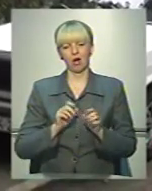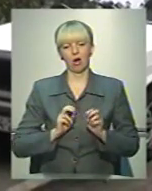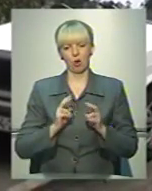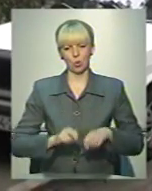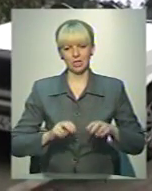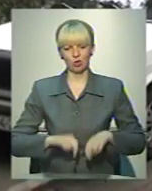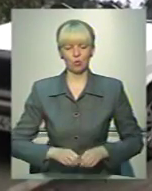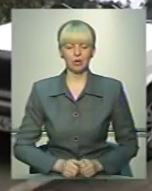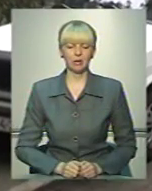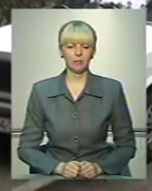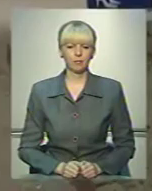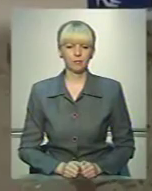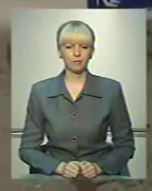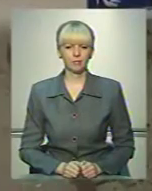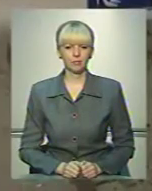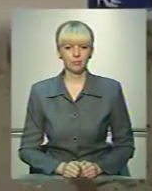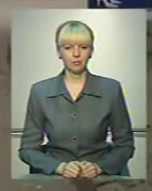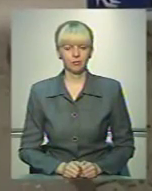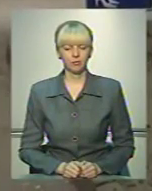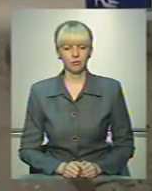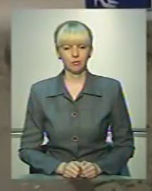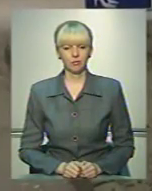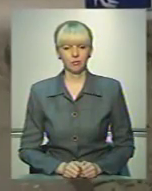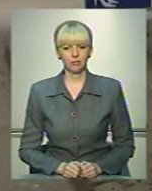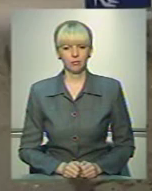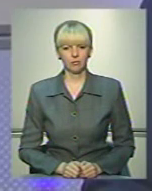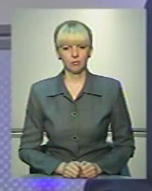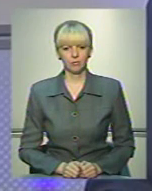розслідування. Анастасія Кокоячук, Сергій Шевчук, телеканал «Буковина».